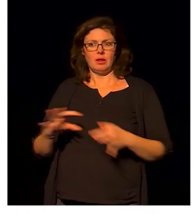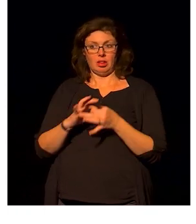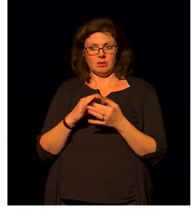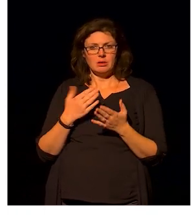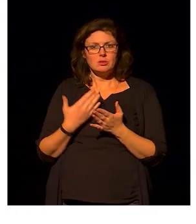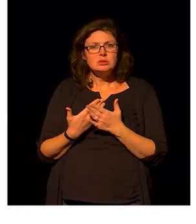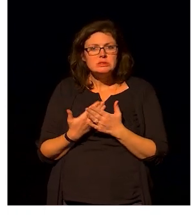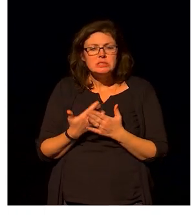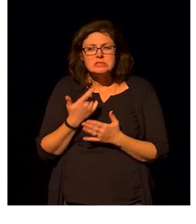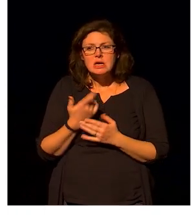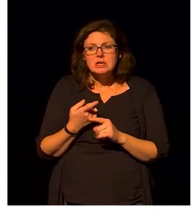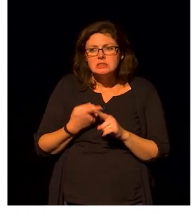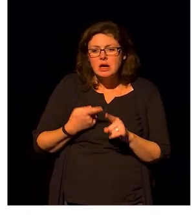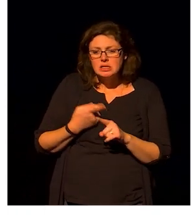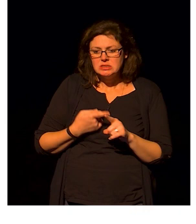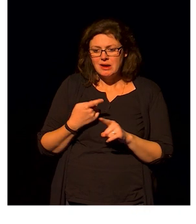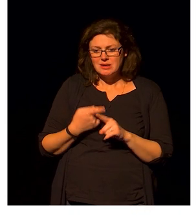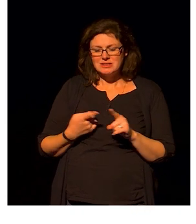Elemente,